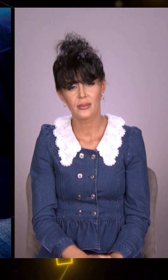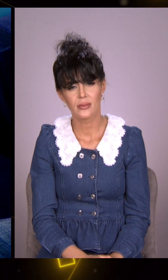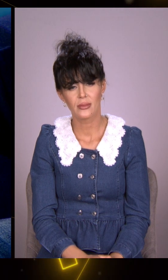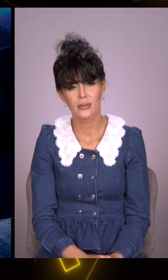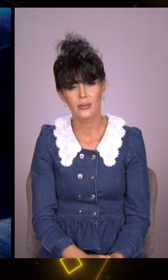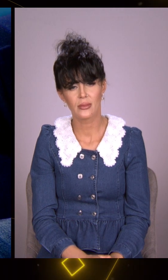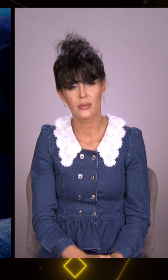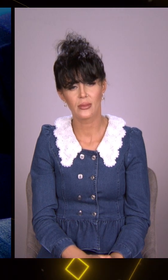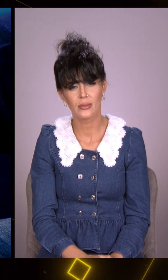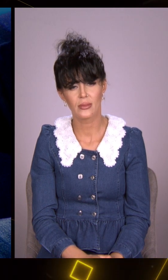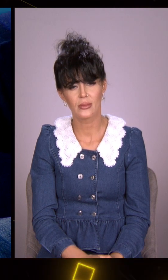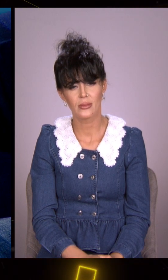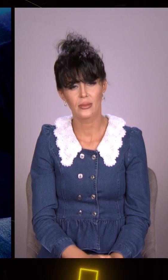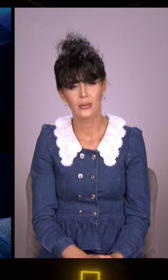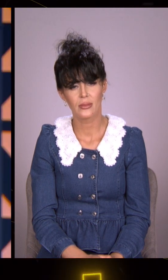Дочка